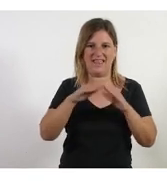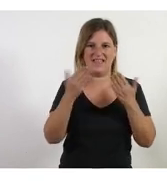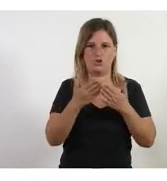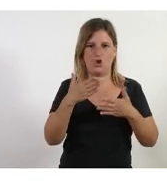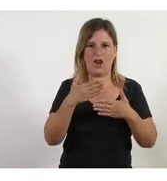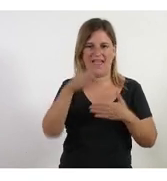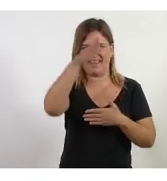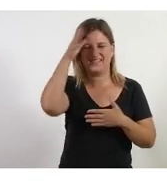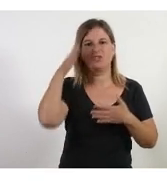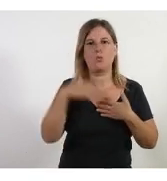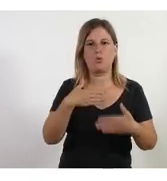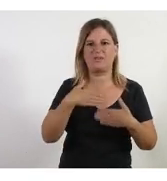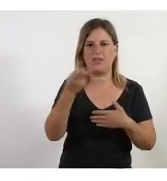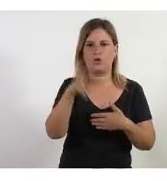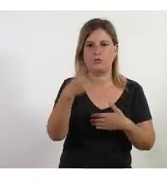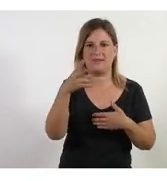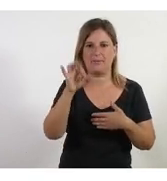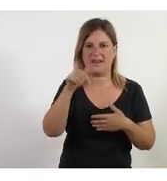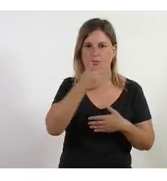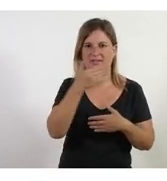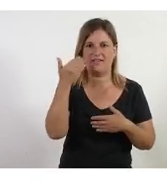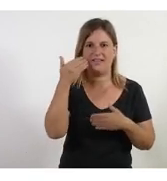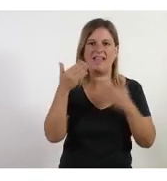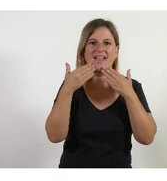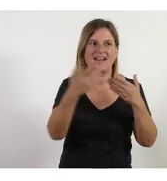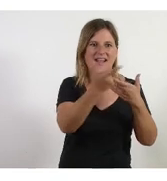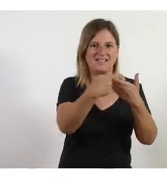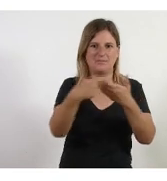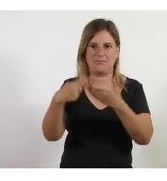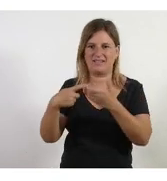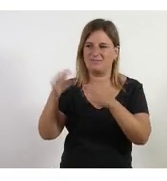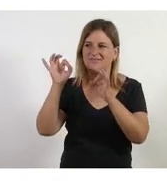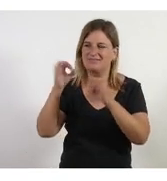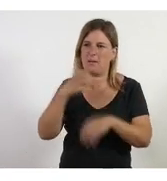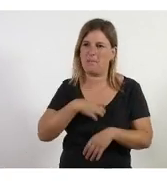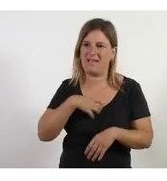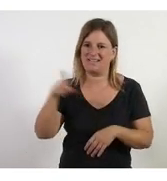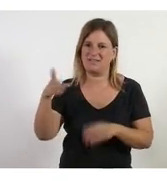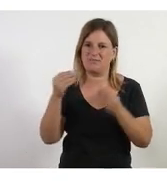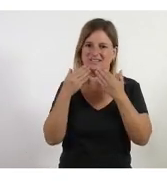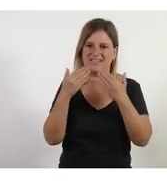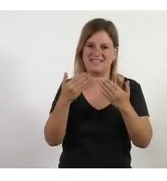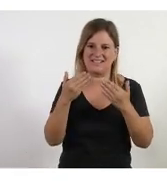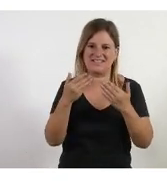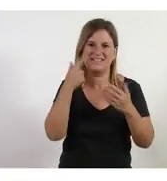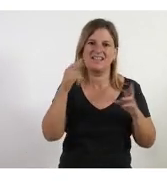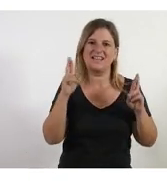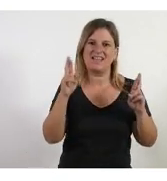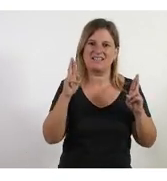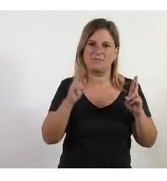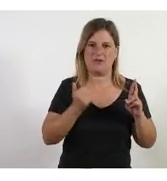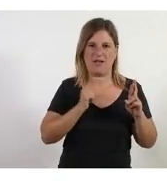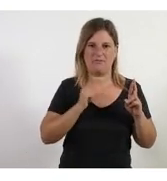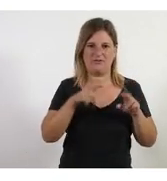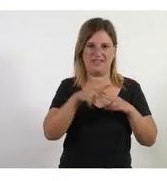2020 i us vull agrair la participació a tu, Mercè, i espero que pugueu haver aprofitat